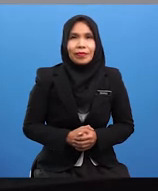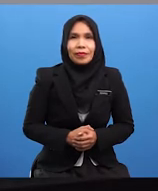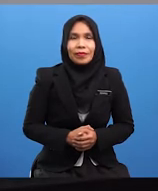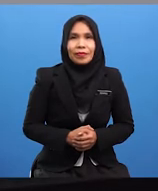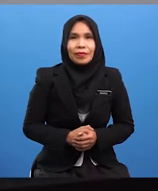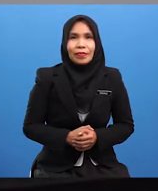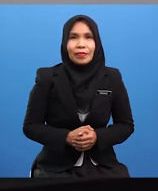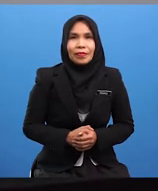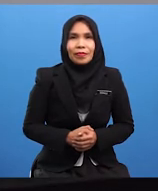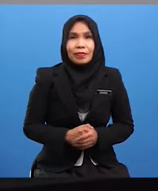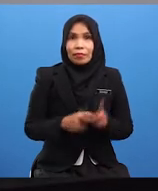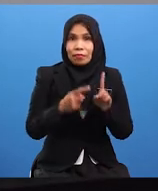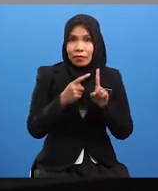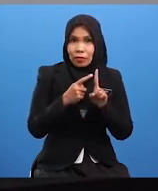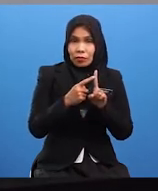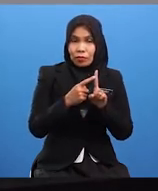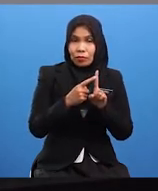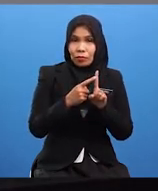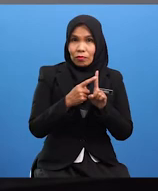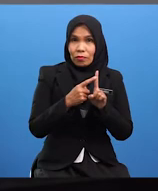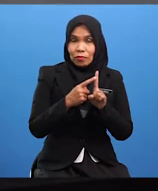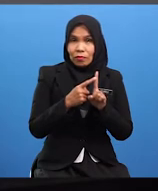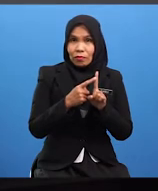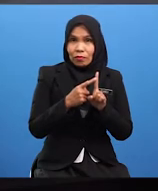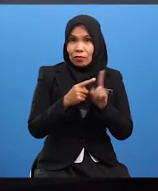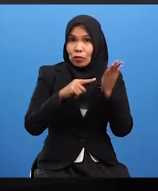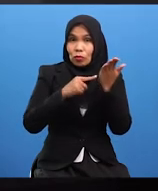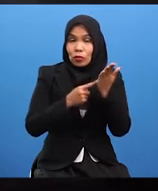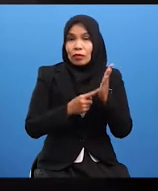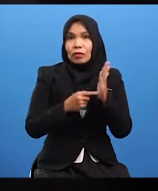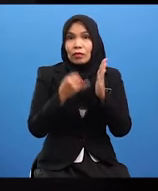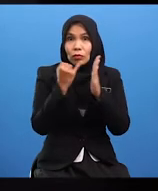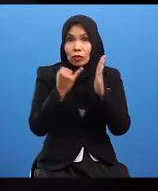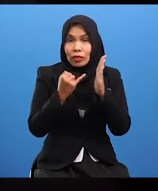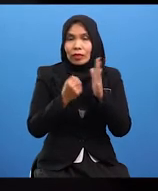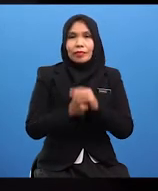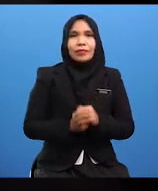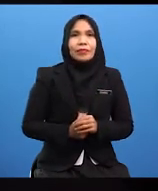1. Siapkan lakaran image pada kertas.